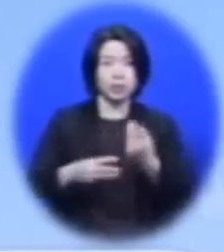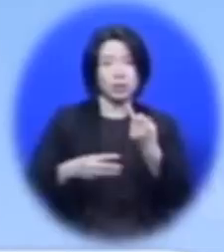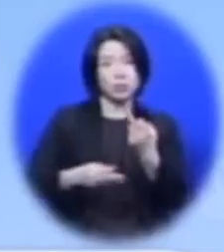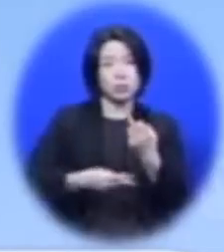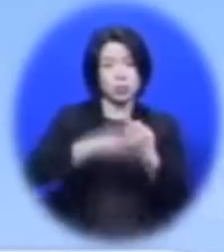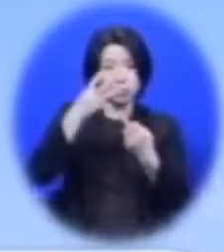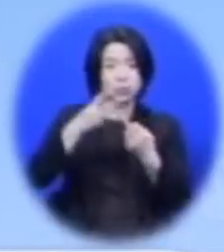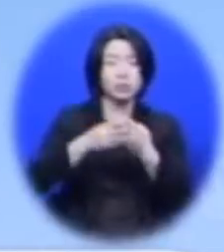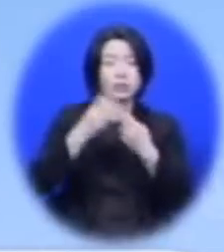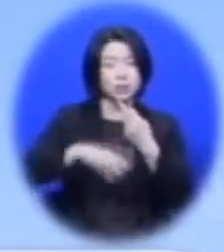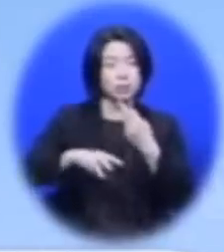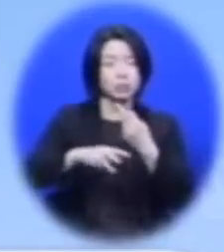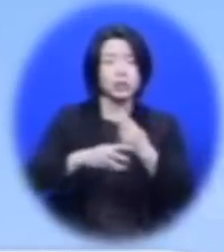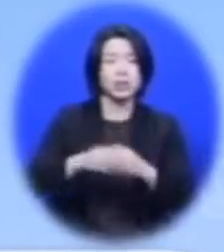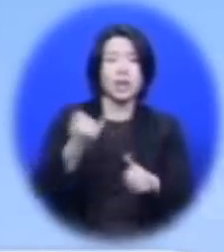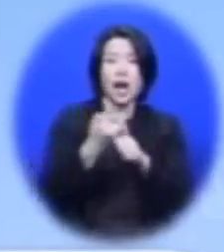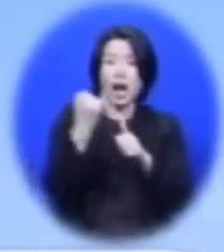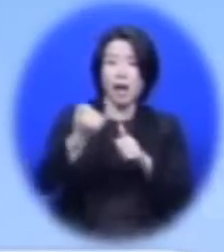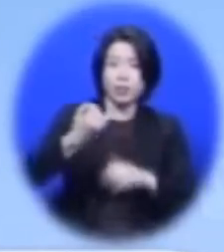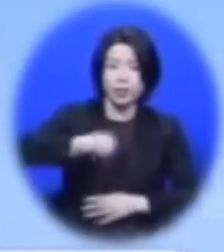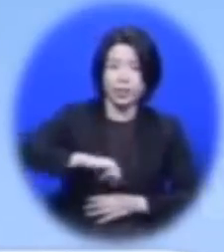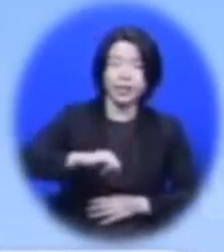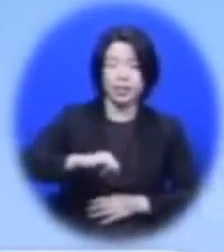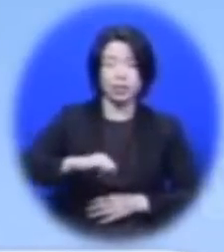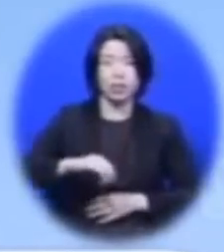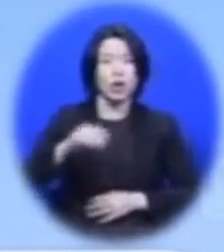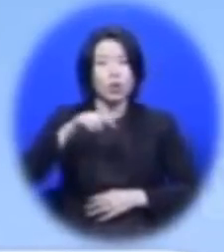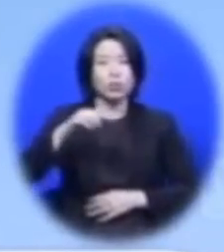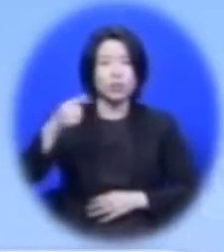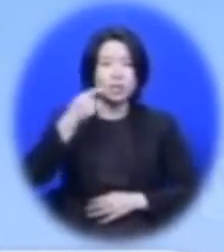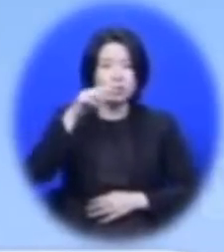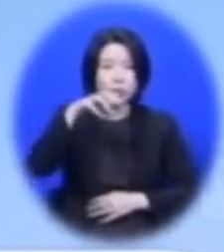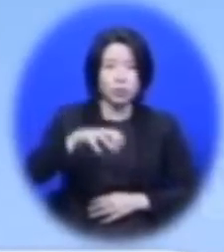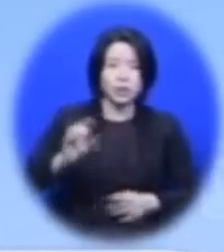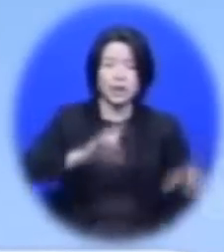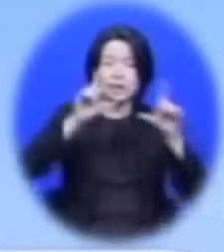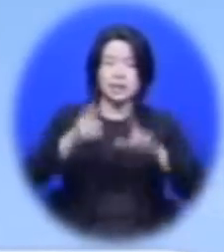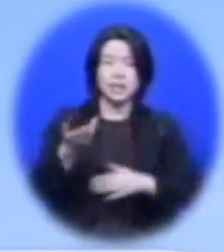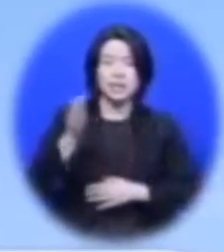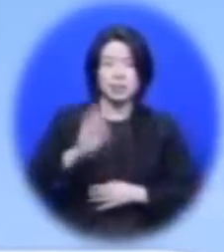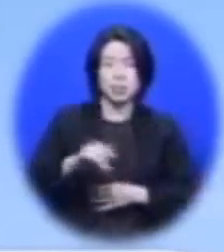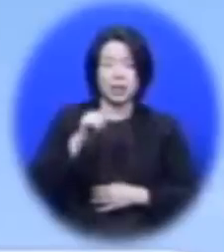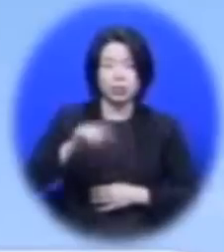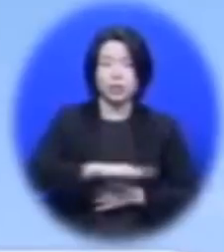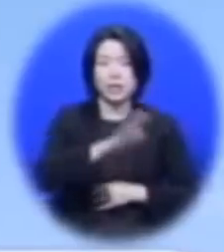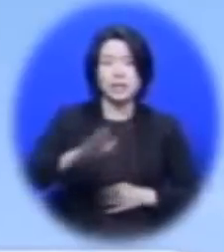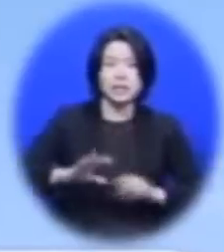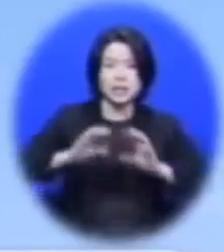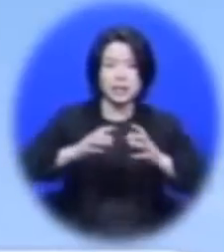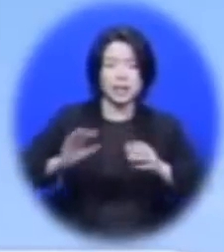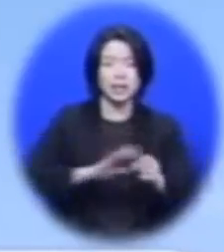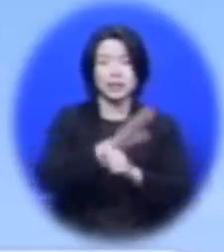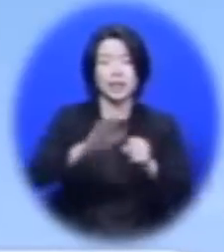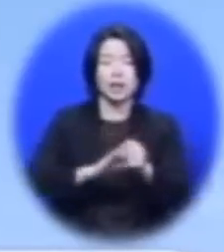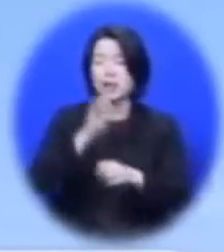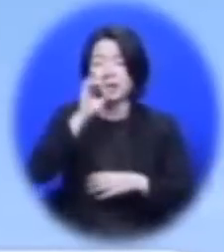아내와 딸들에게 소돔과 고모라에 우리가 살지만 우리가 이 세상을 사랑하면 안